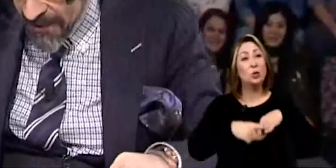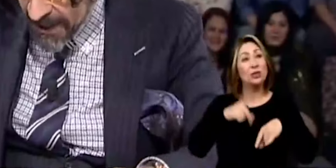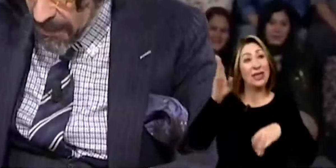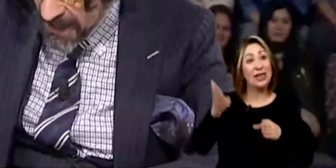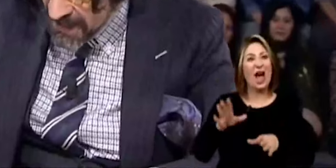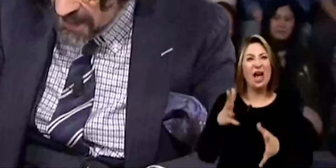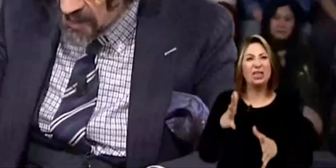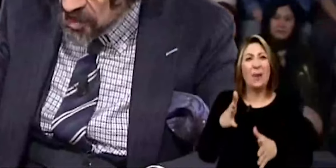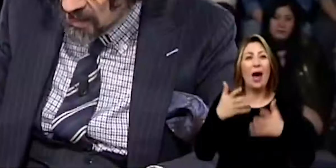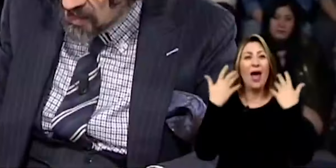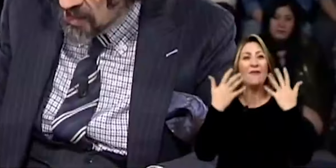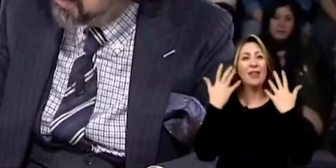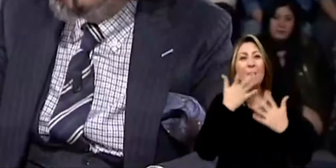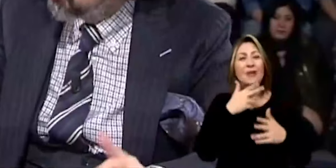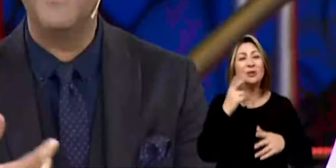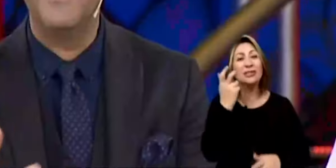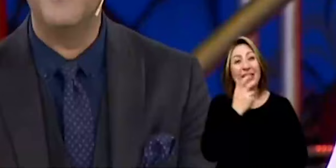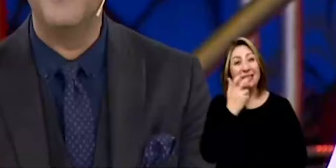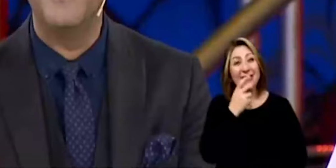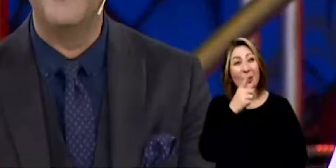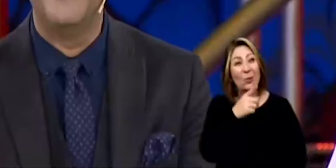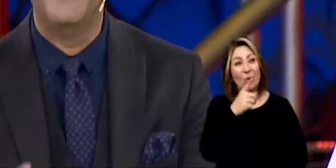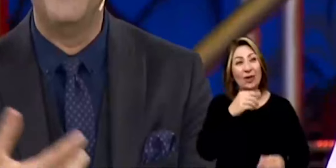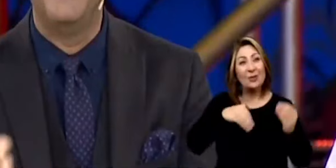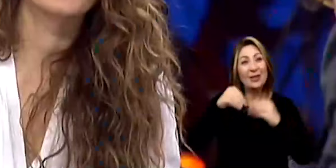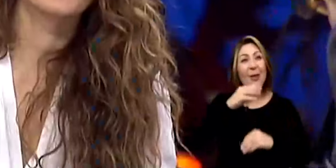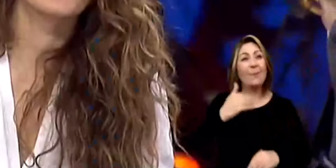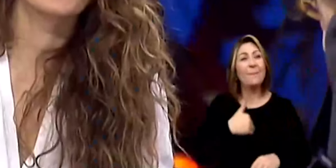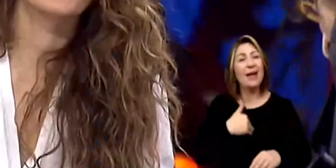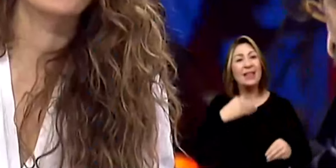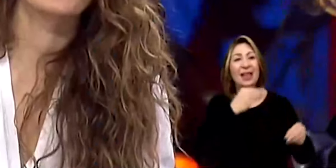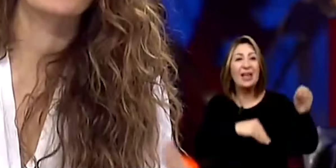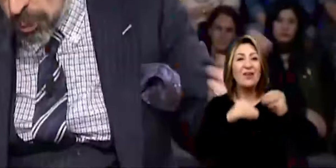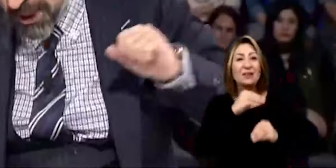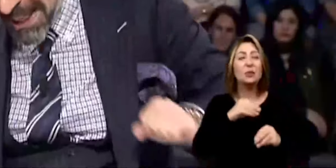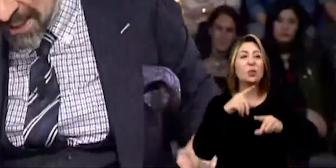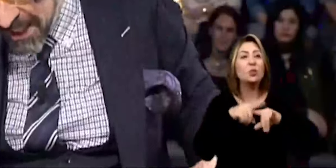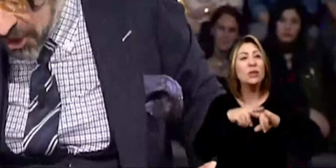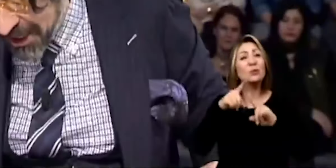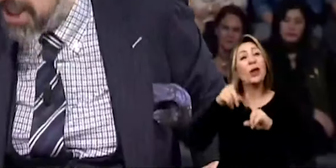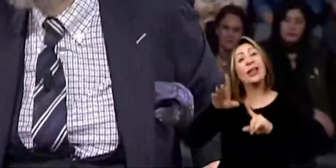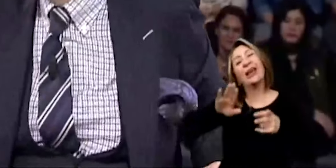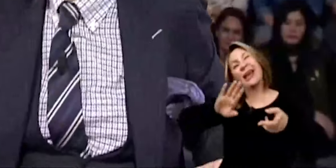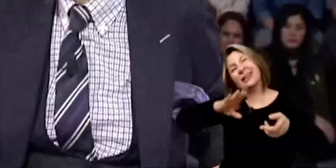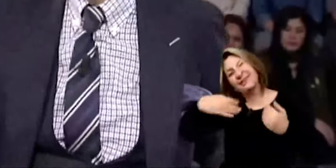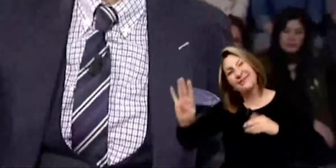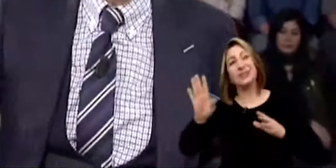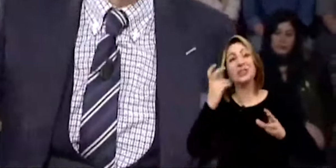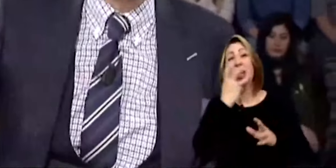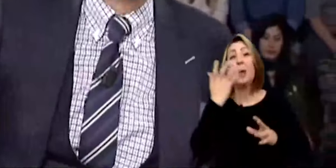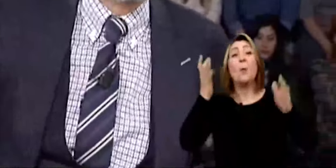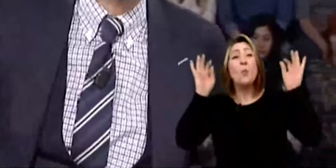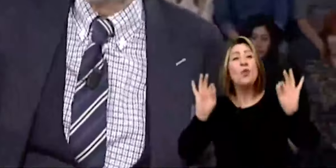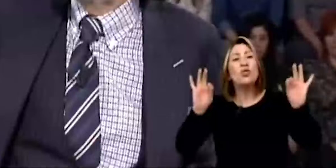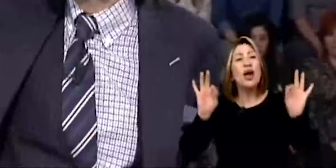Acayip Hayvanlara Benzirsen şarkısını onun coverladığı gibi değil de ben coverlasaydım Hüseyin Tuğra'nın aksine şarkıya mutlaka